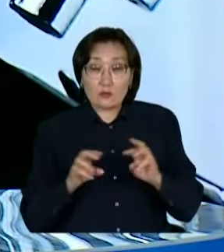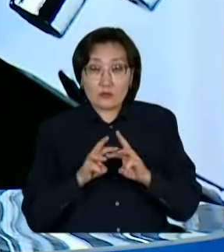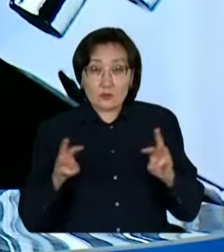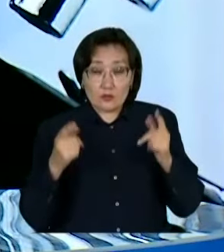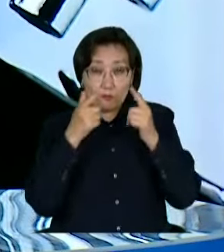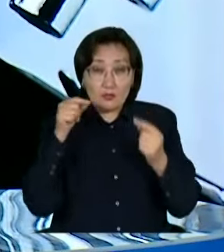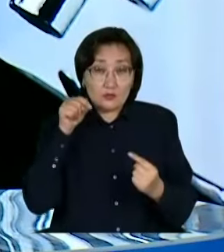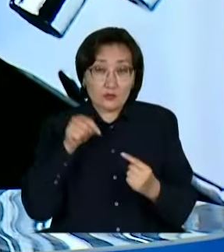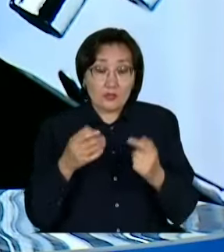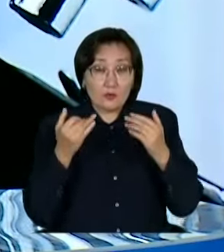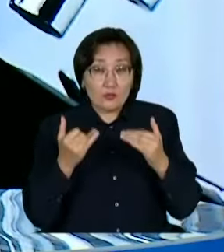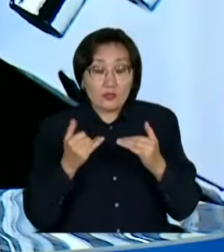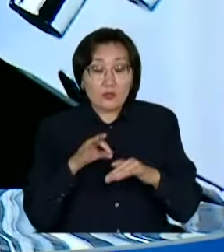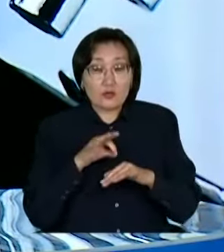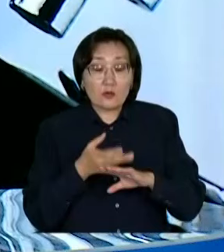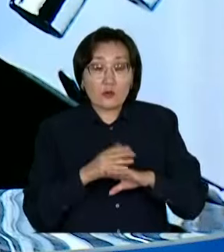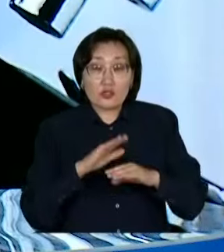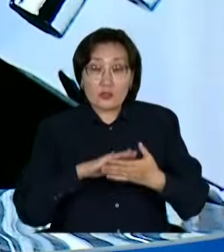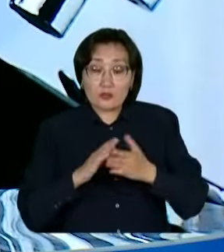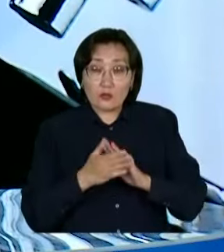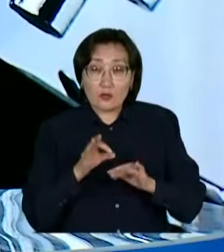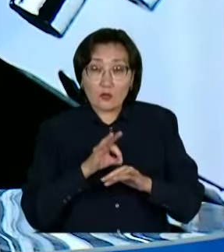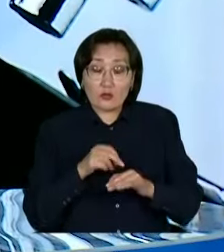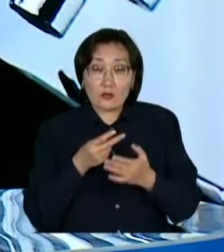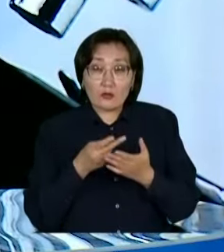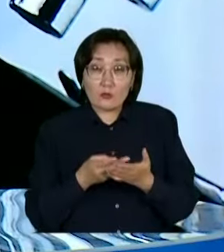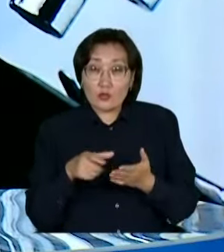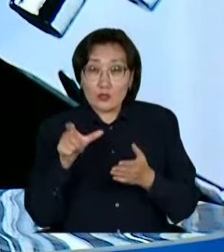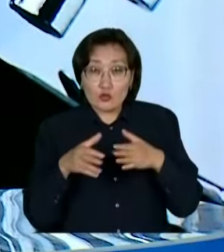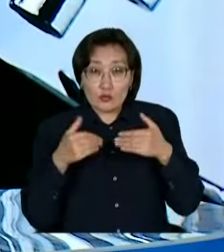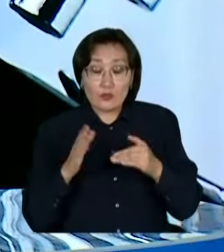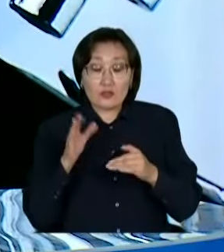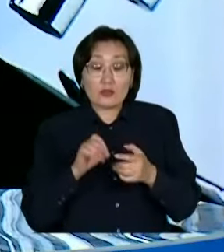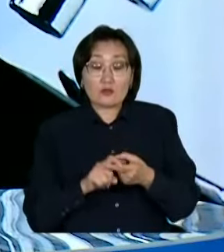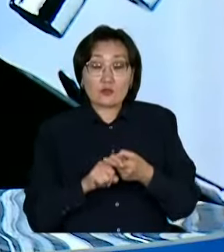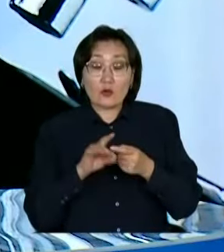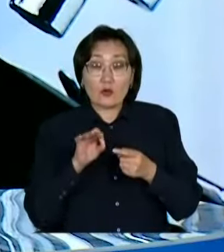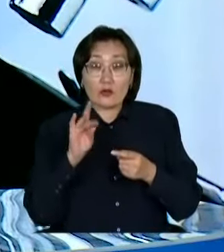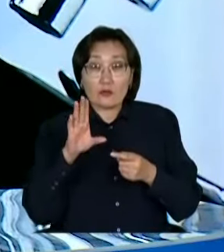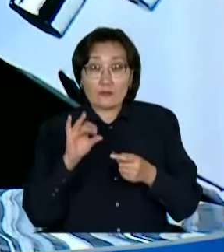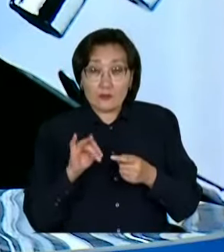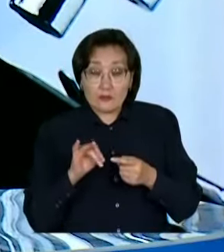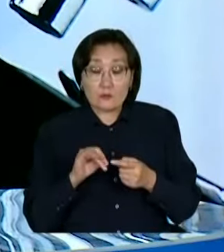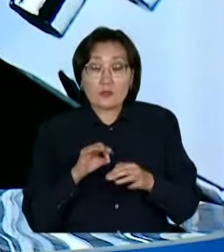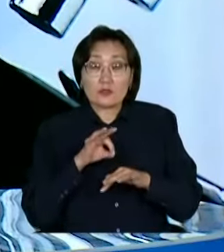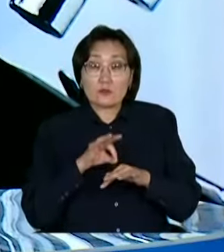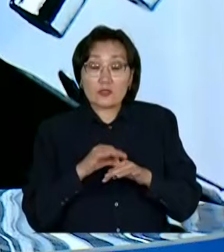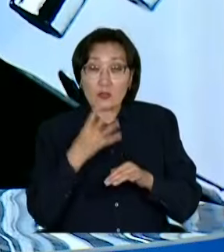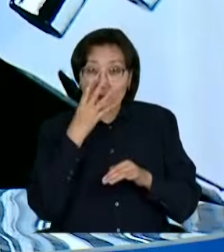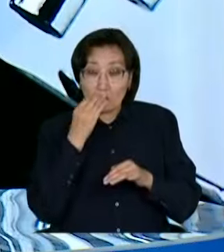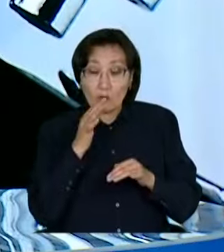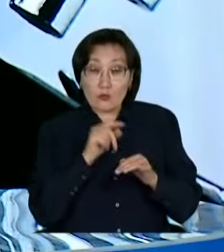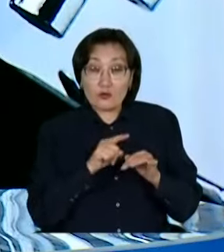министрлігінің мәлімдеуінше әзірге ауыр халдегі науқастар жоқ. Алайда алда жұқпалы респираторлы вирустық инфекциялармен тұмау маусымы келе